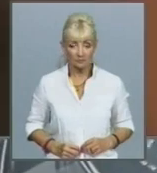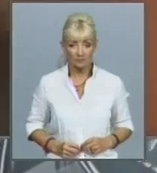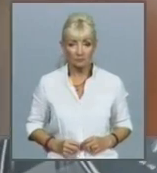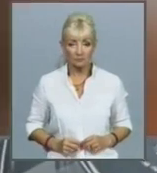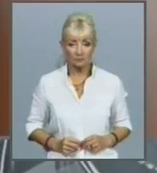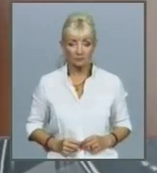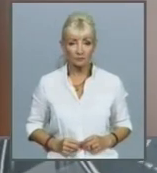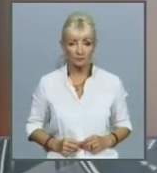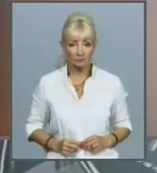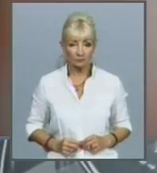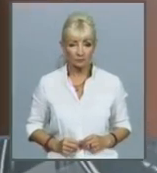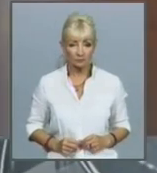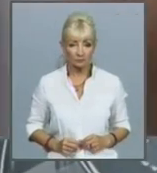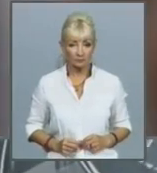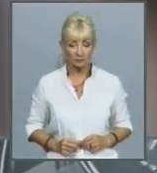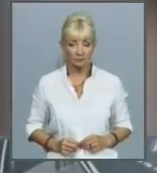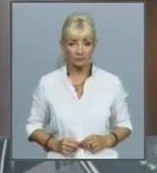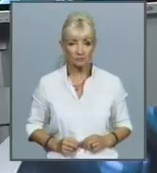Іванов. Харківські звістя.